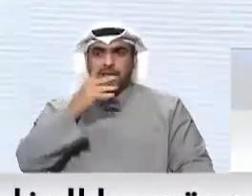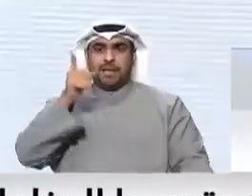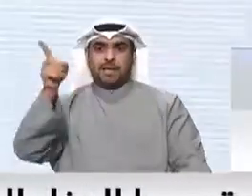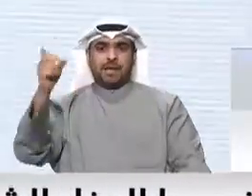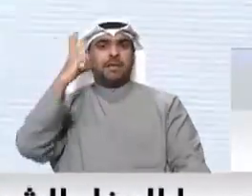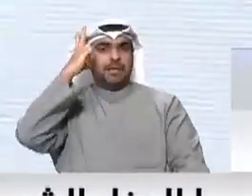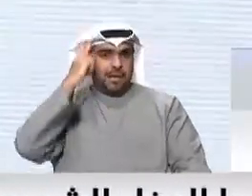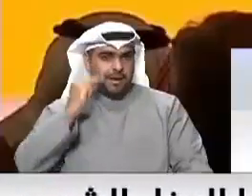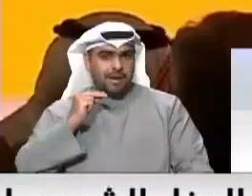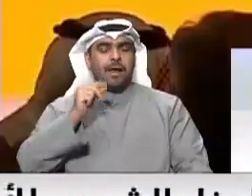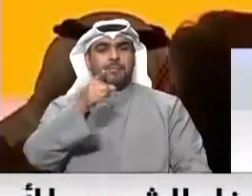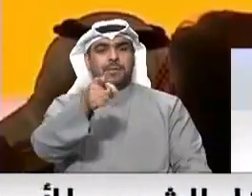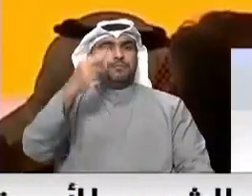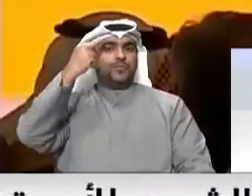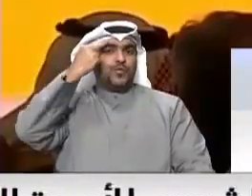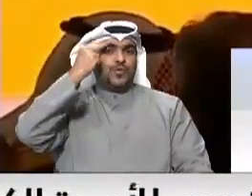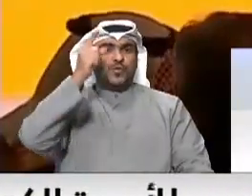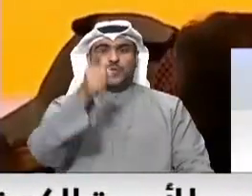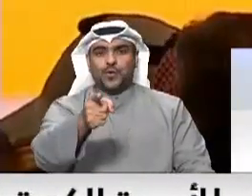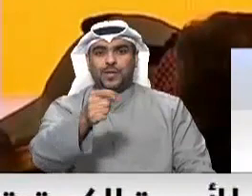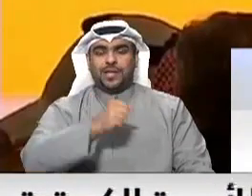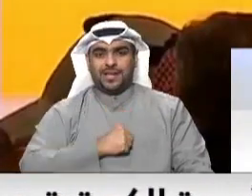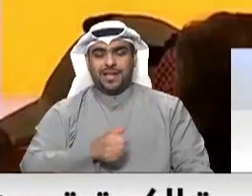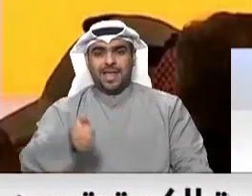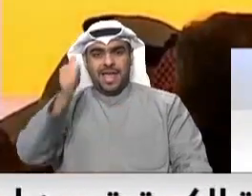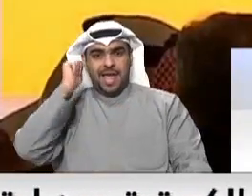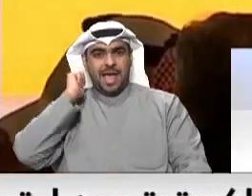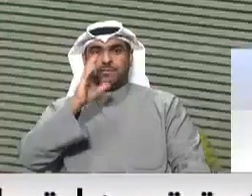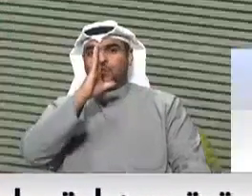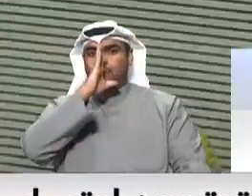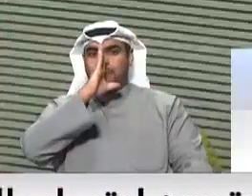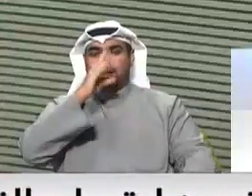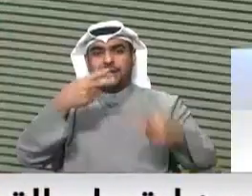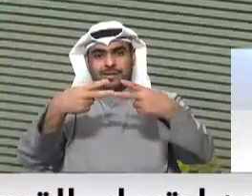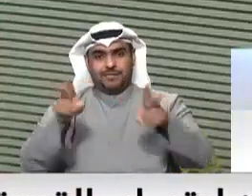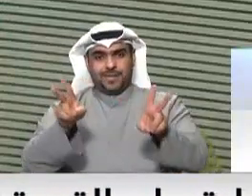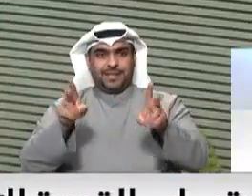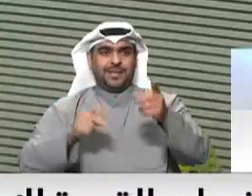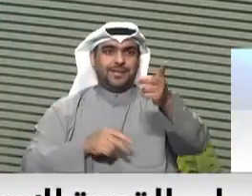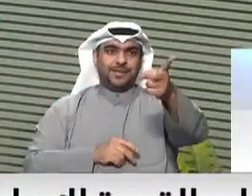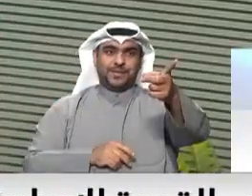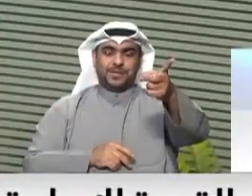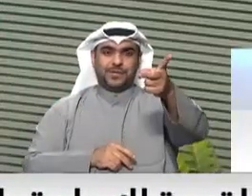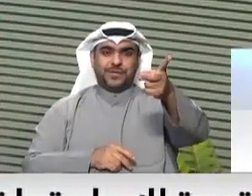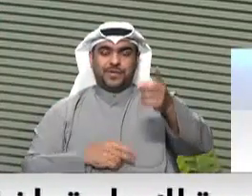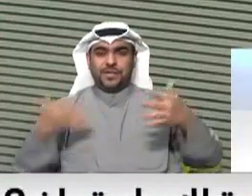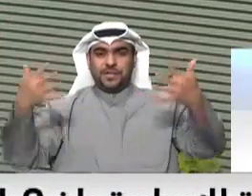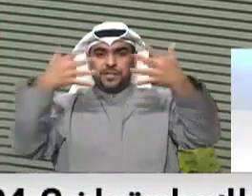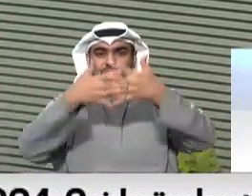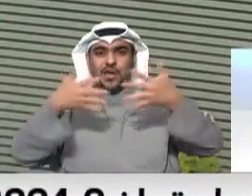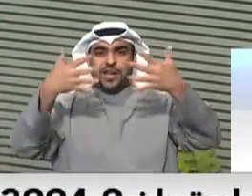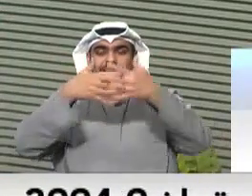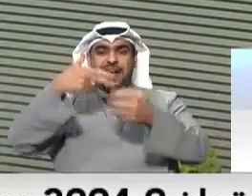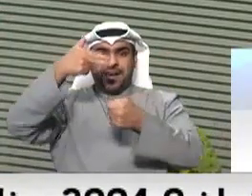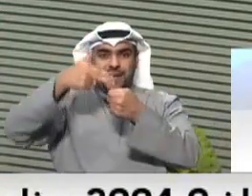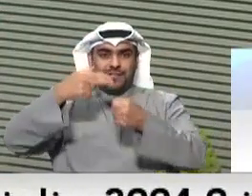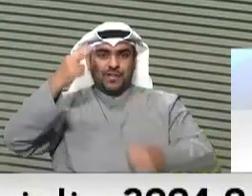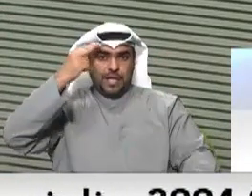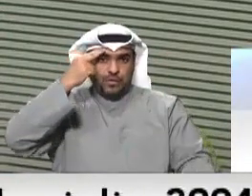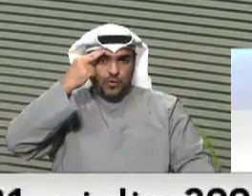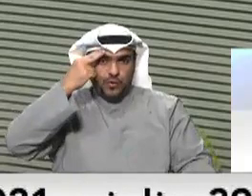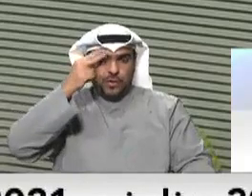الذي اطلقت أعماله أمس الاثنين. شركة أرامكو هي الشركة أكبر شركة في إنتاج